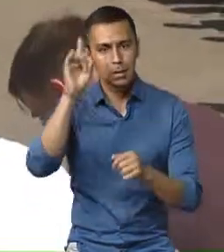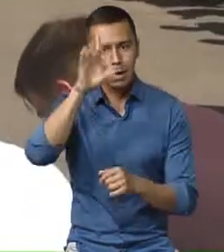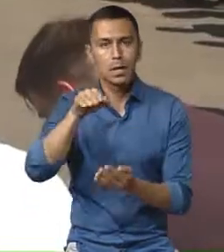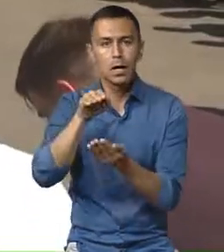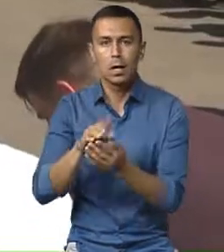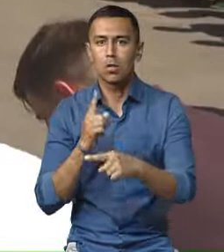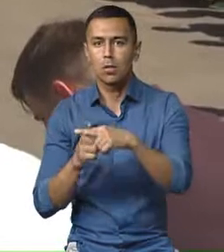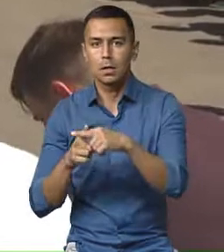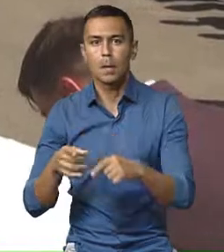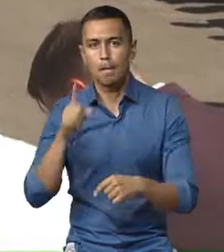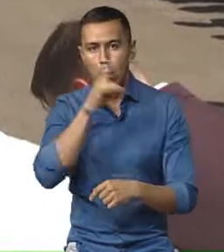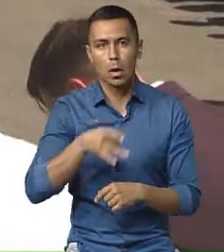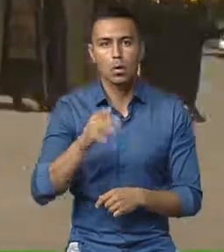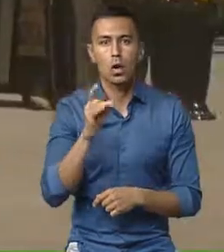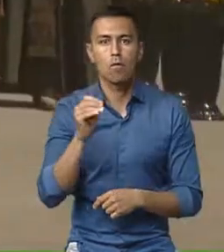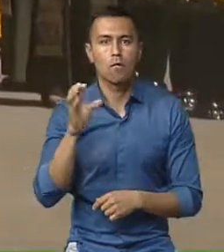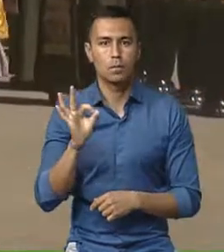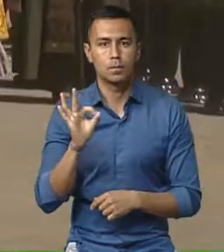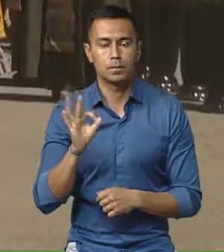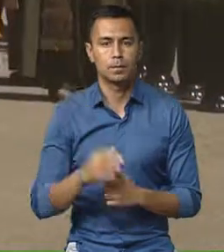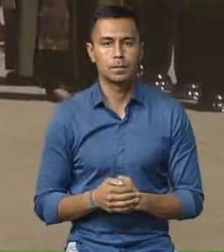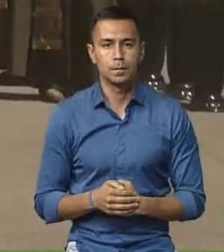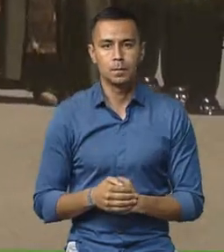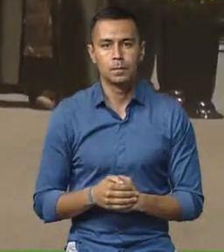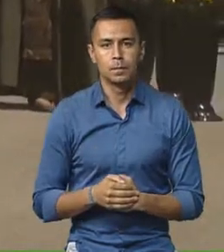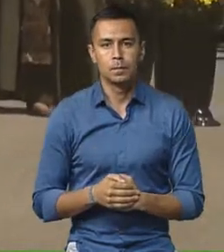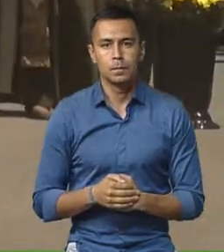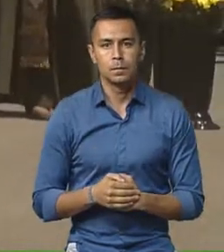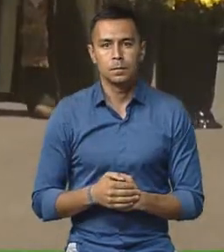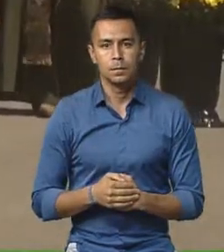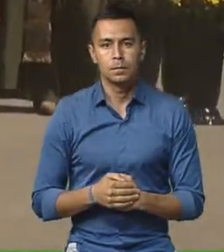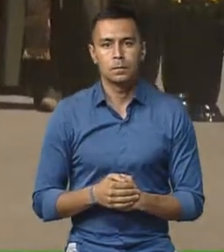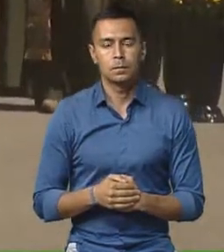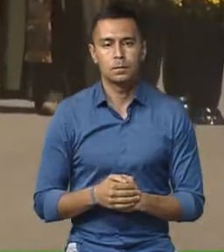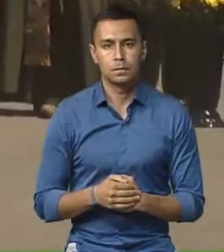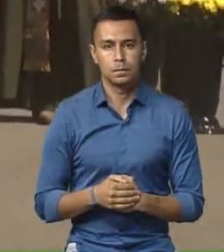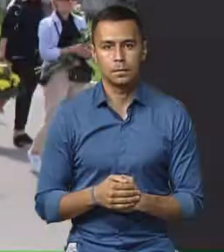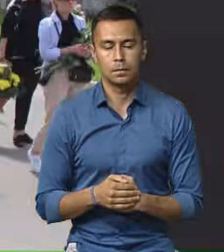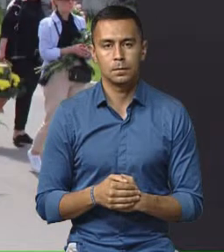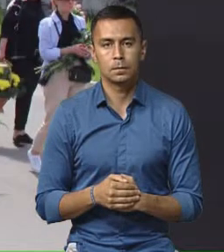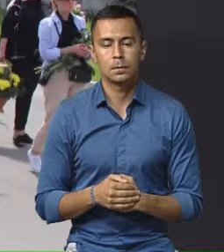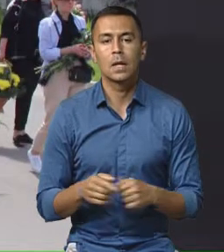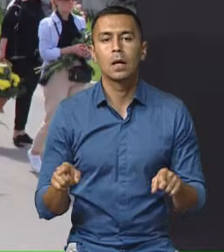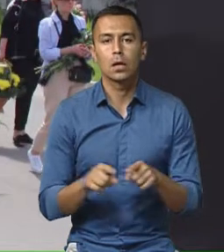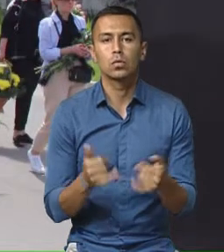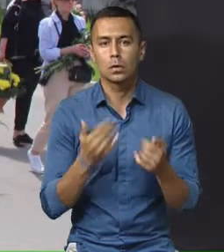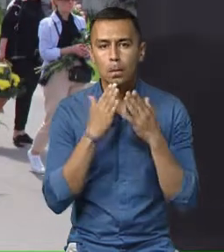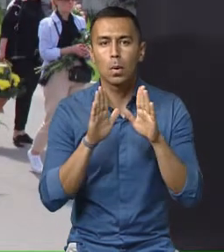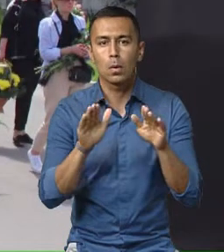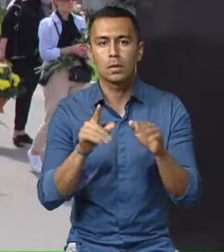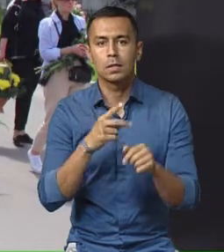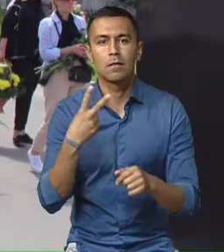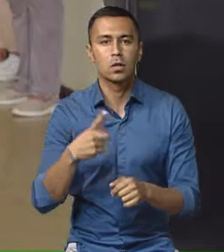кладовищі мікрорайону Ракове. Тетяна Ворожцова, Віктор Кривий. Новини на Суспільному. Хмельницький. Також сьогодні попрощались